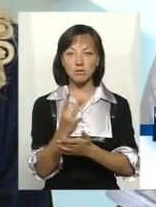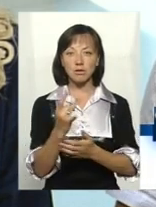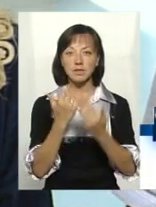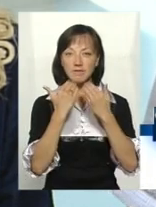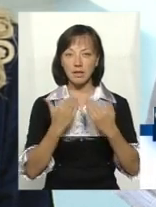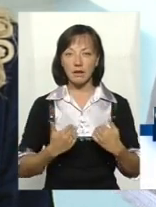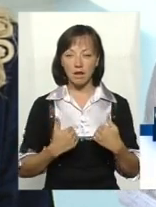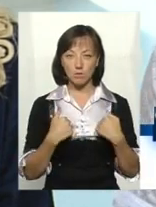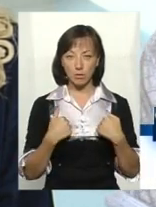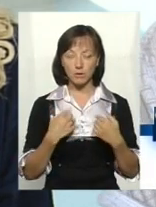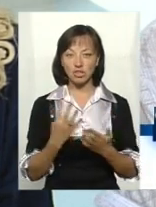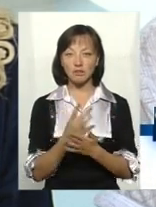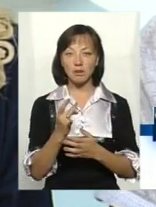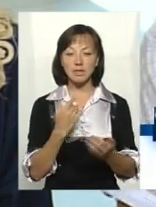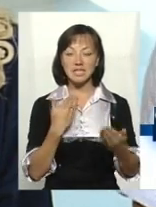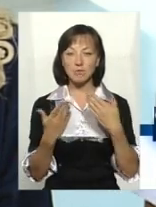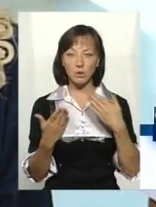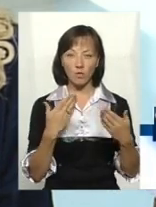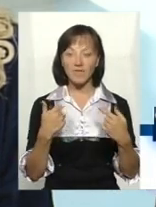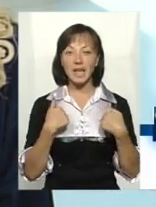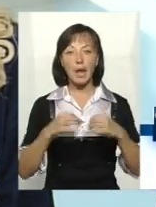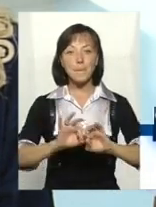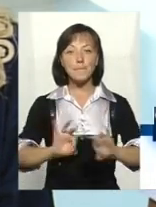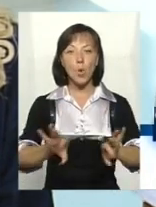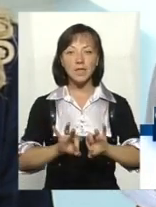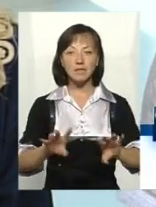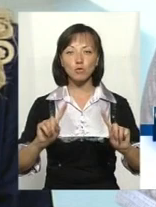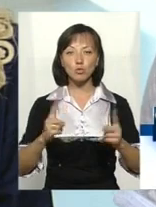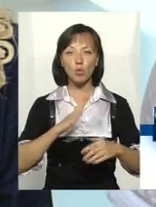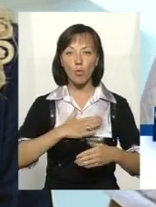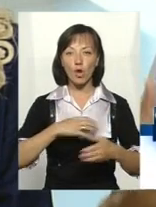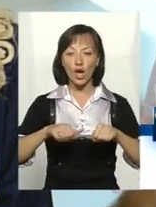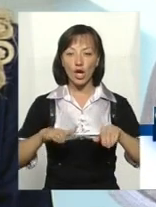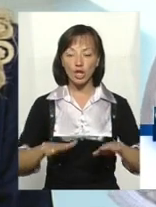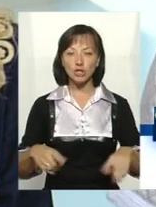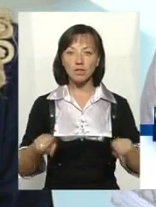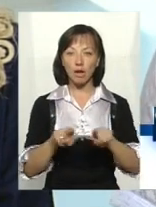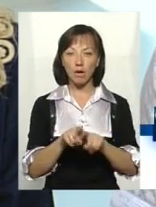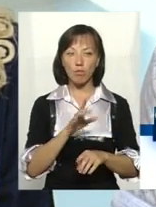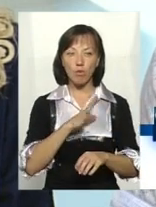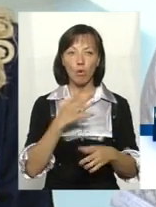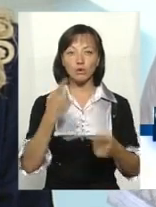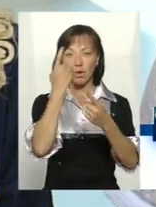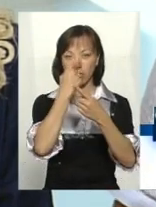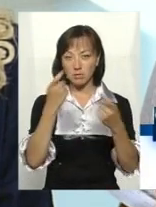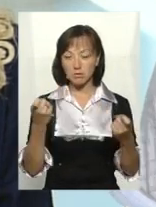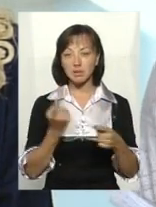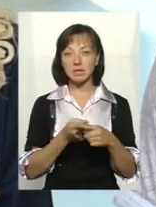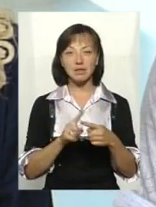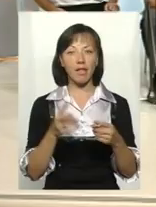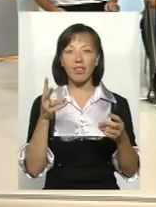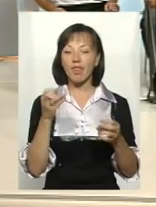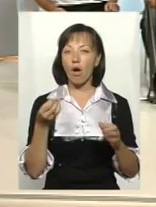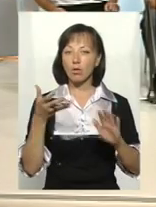зверталась до мене, 4 рази я спілкувався, я пояснив, чому моє рішення було таким. Воно вже прозвучало тут, це, власне, не